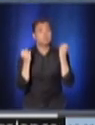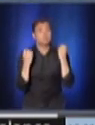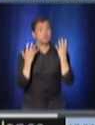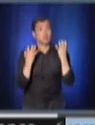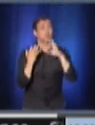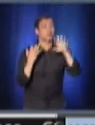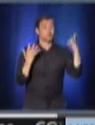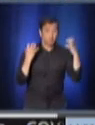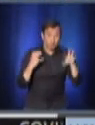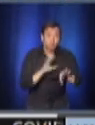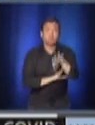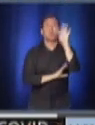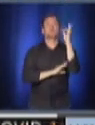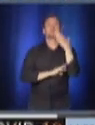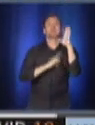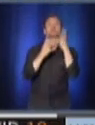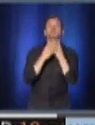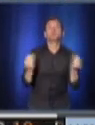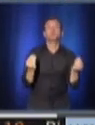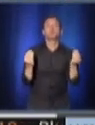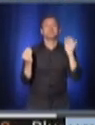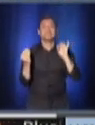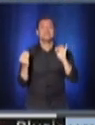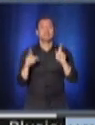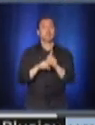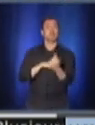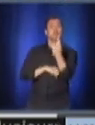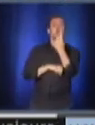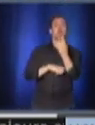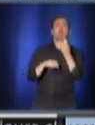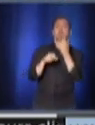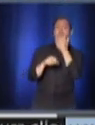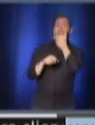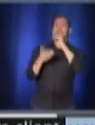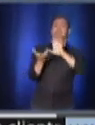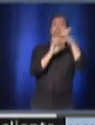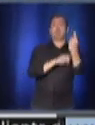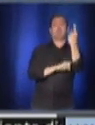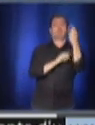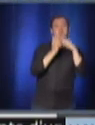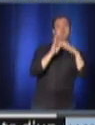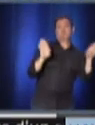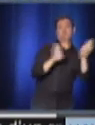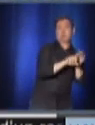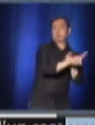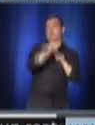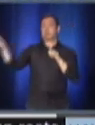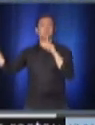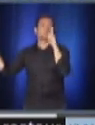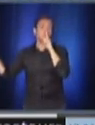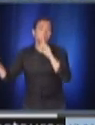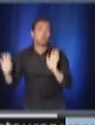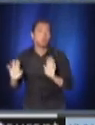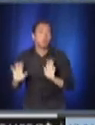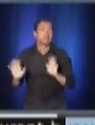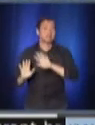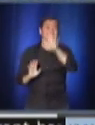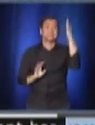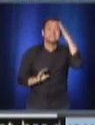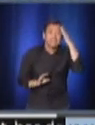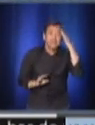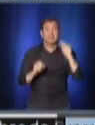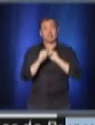secteur d'activité parce que certains sont en termes de délinquance, mais on ne peut pas tolérer ça en termes de risque d'épidémie. Vous comprendrez que